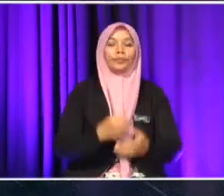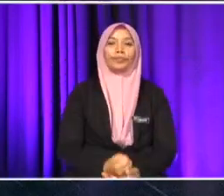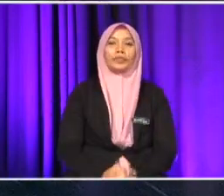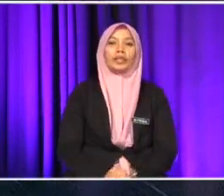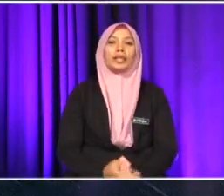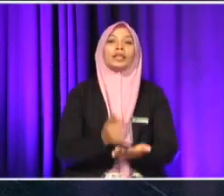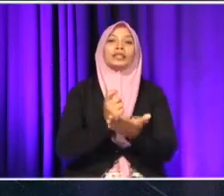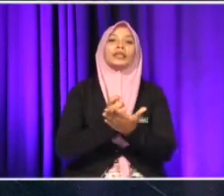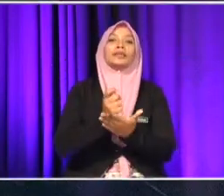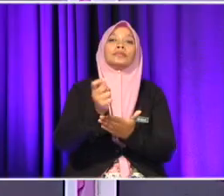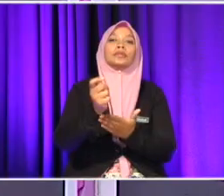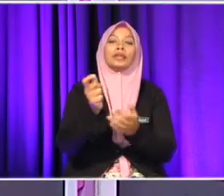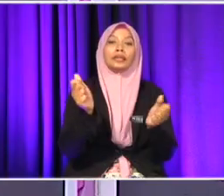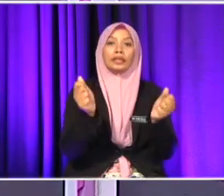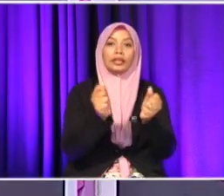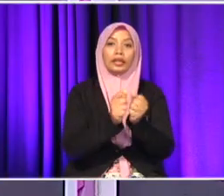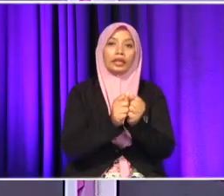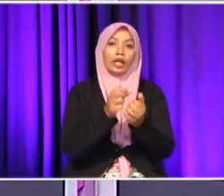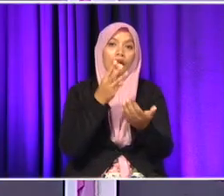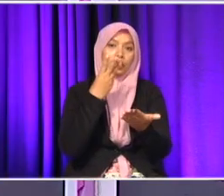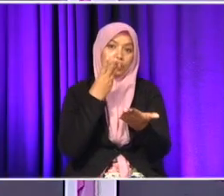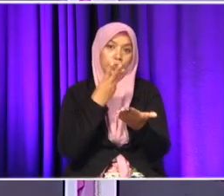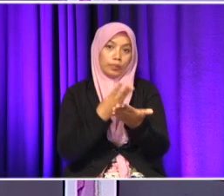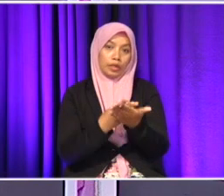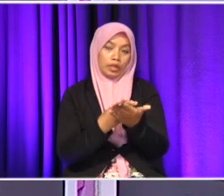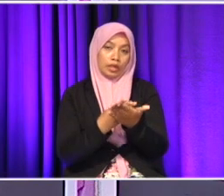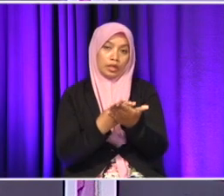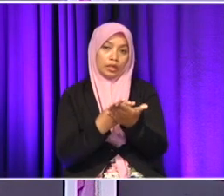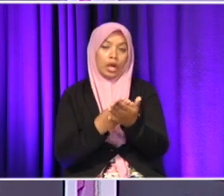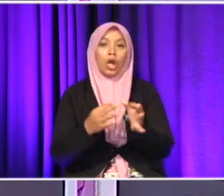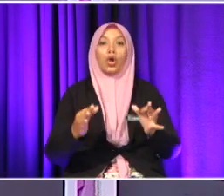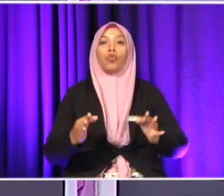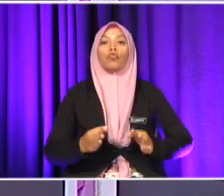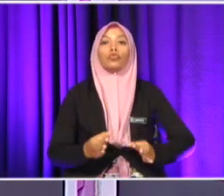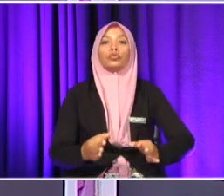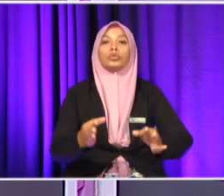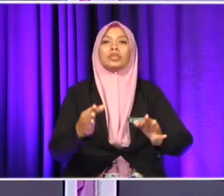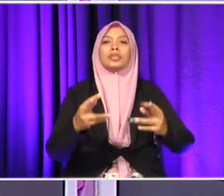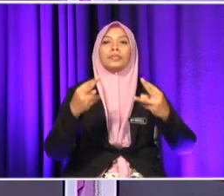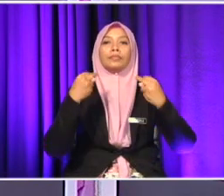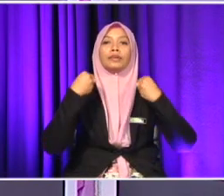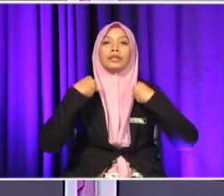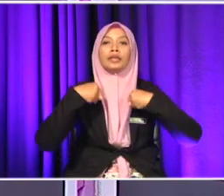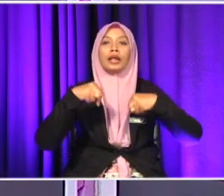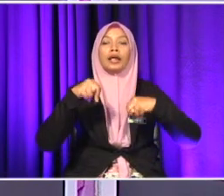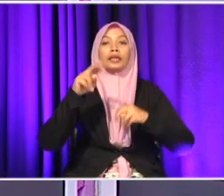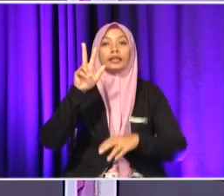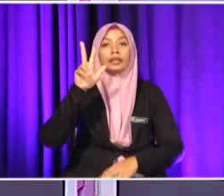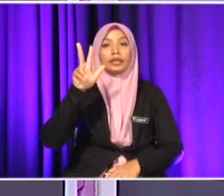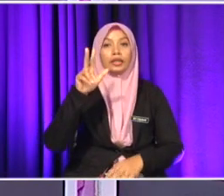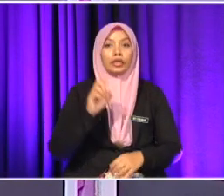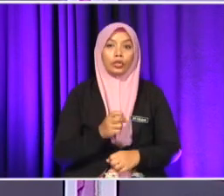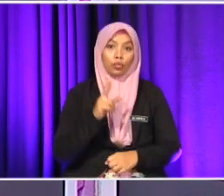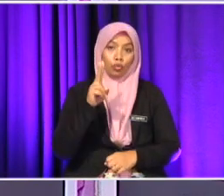dengan keuangan ataupun fungsian peniagaan yang ketiga Oke tadi Dua tadi kita belajar